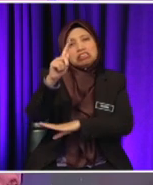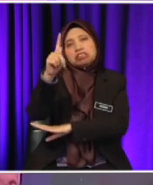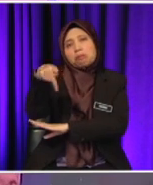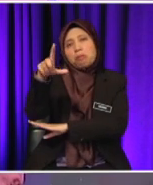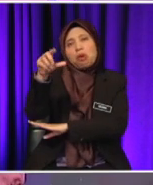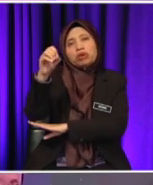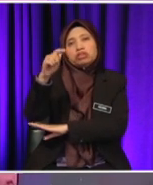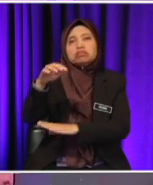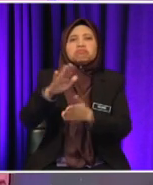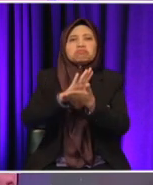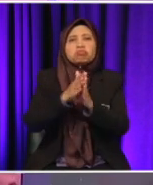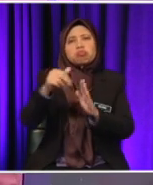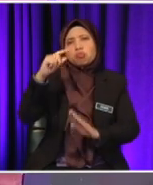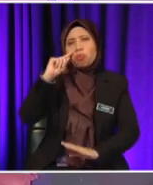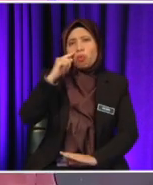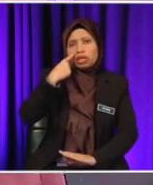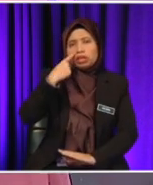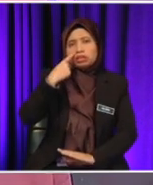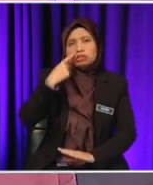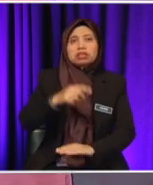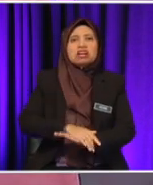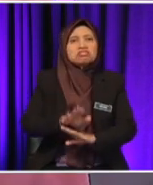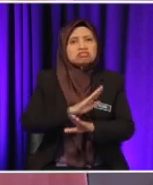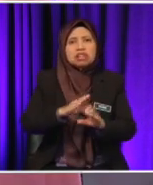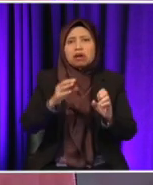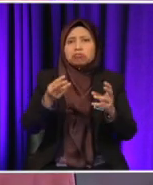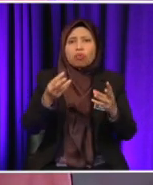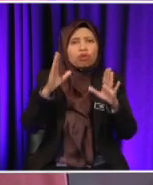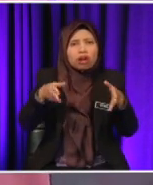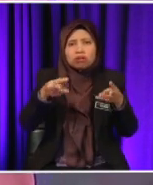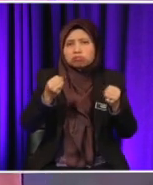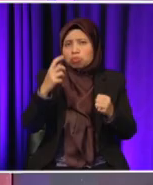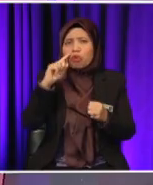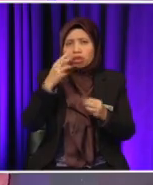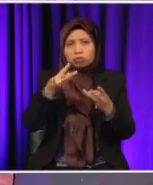jadi tidak akan menarik perhatian untuk orang membaca